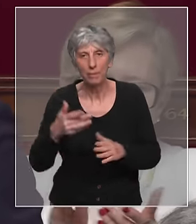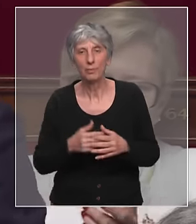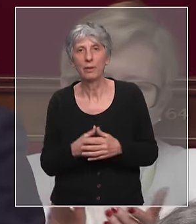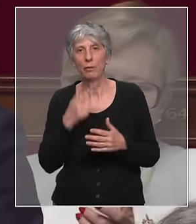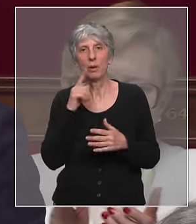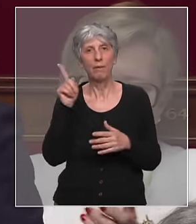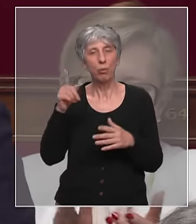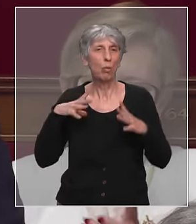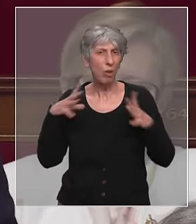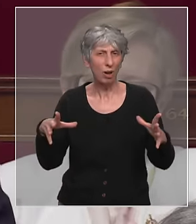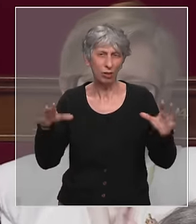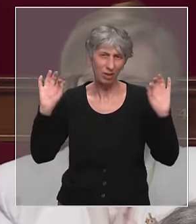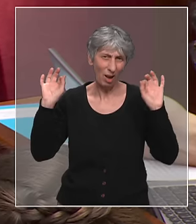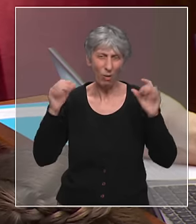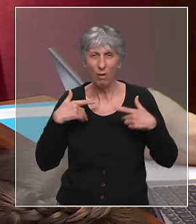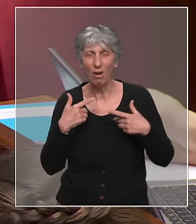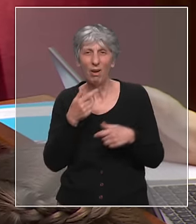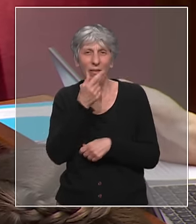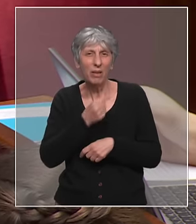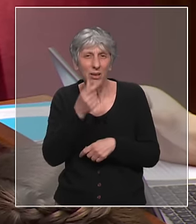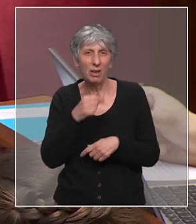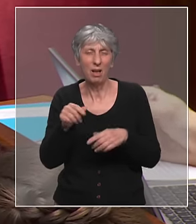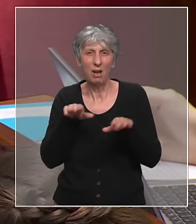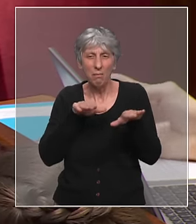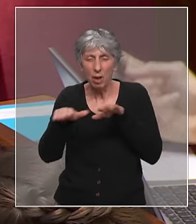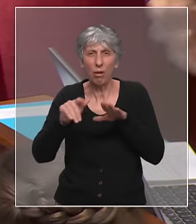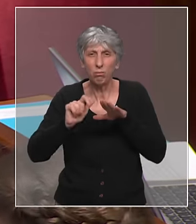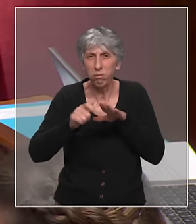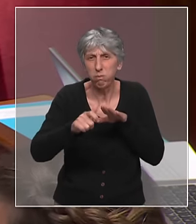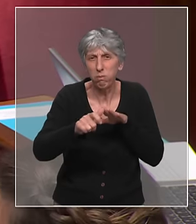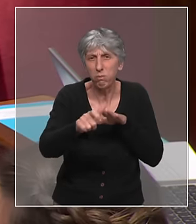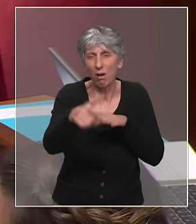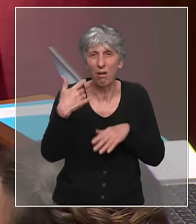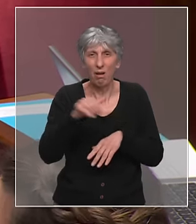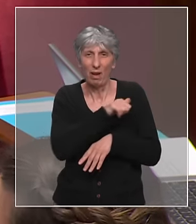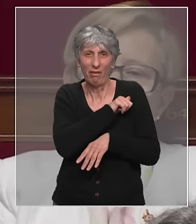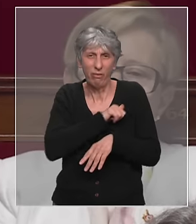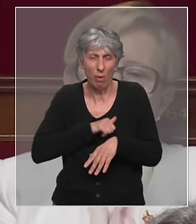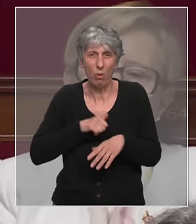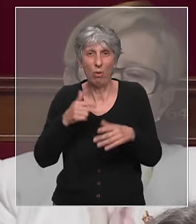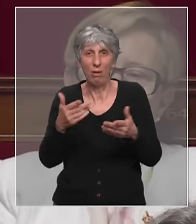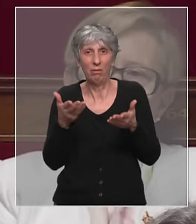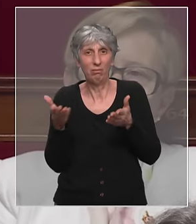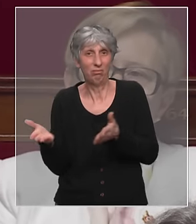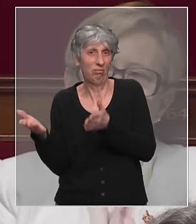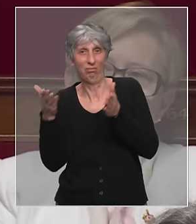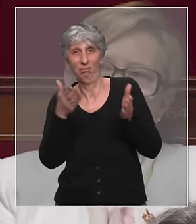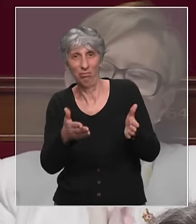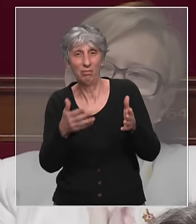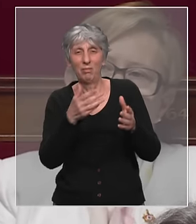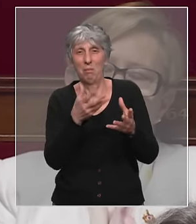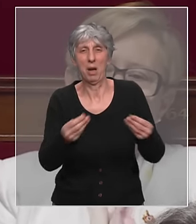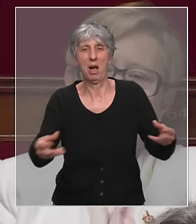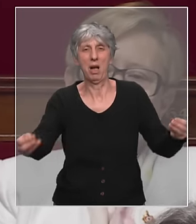Sans aucun courage, avec facilité, méthodiquement et cyniquement, en réalité, vous vous tournez vers la masse